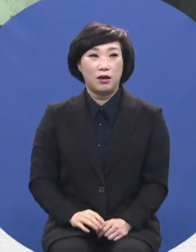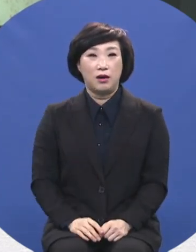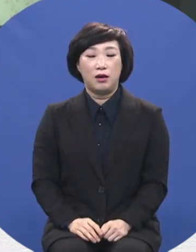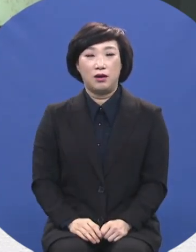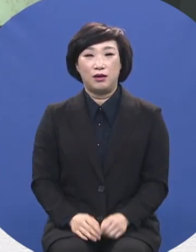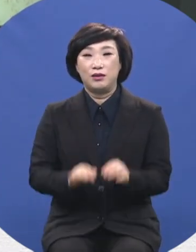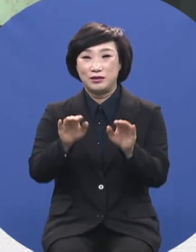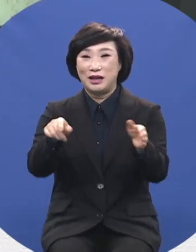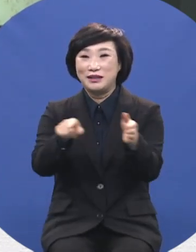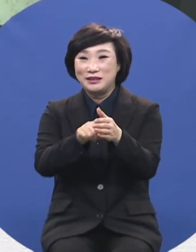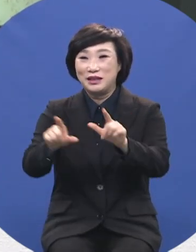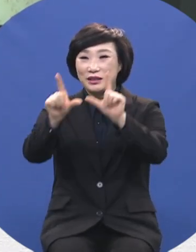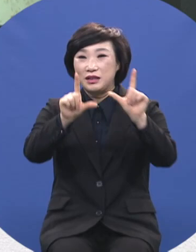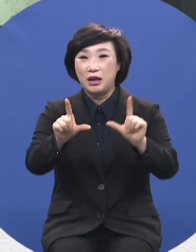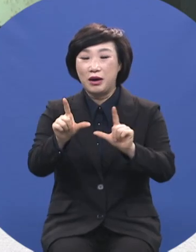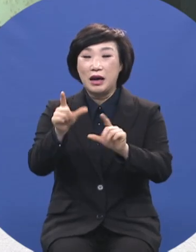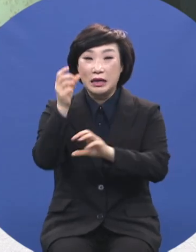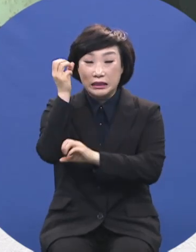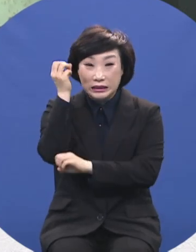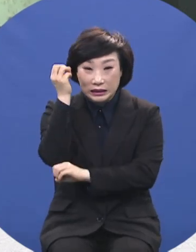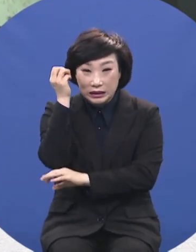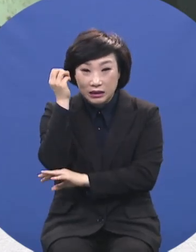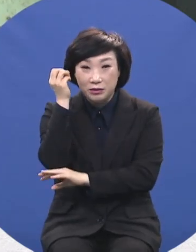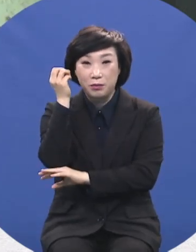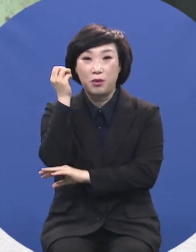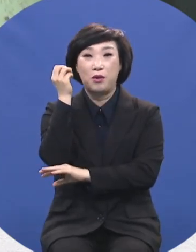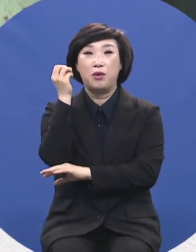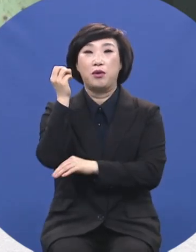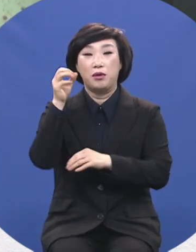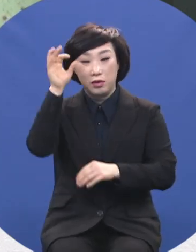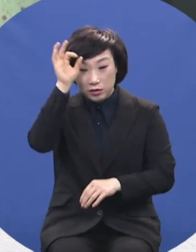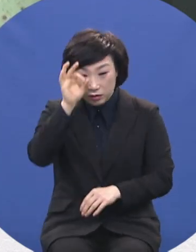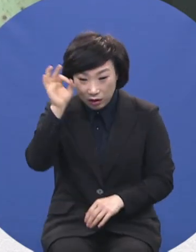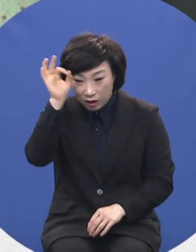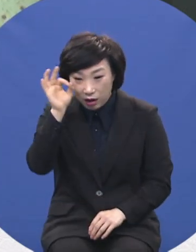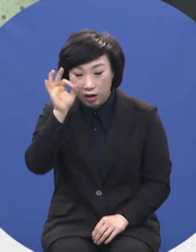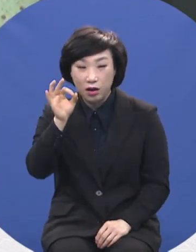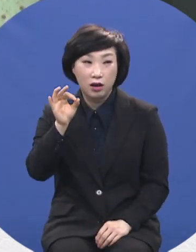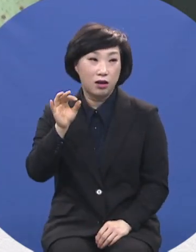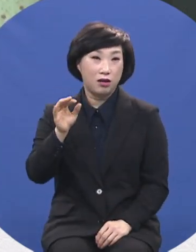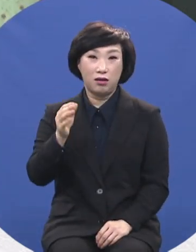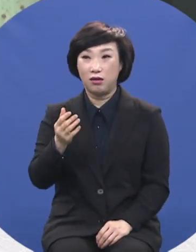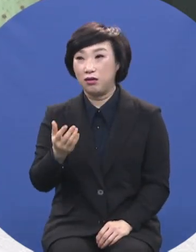그러니 신앙생활의 본질을 찾아갈 수 있느냐?